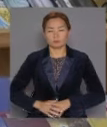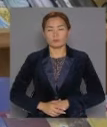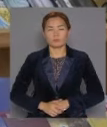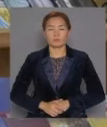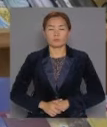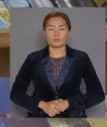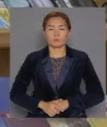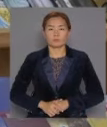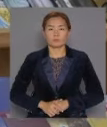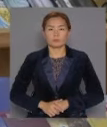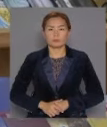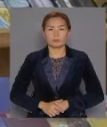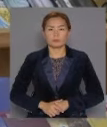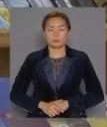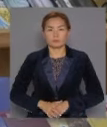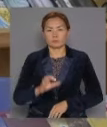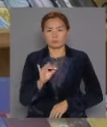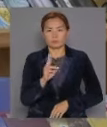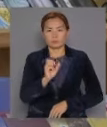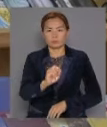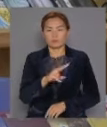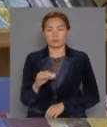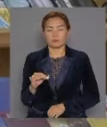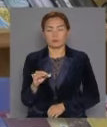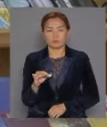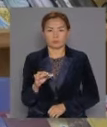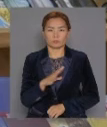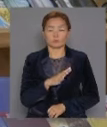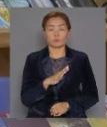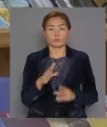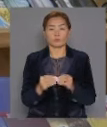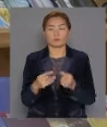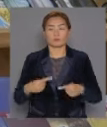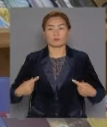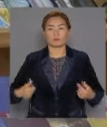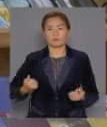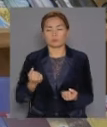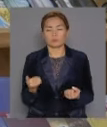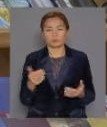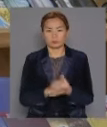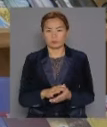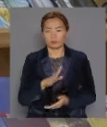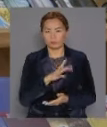жүреміз. Зейнолла Серікқалиұлы Асқар Сүлейменовпен жақсы дос болған,